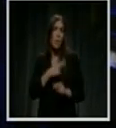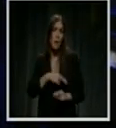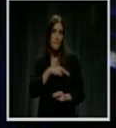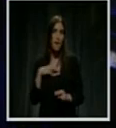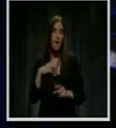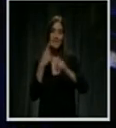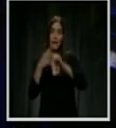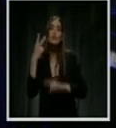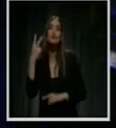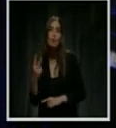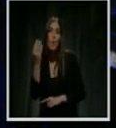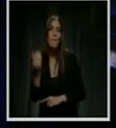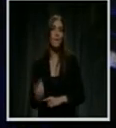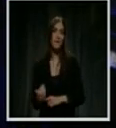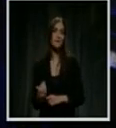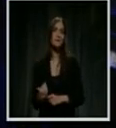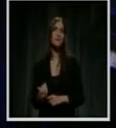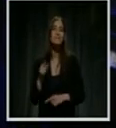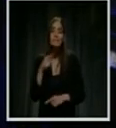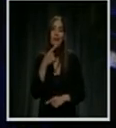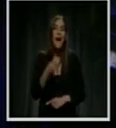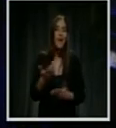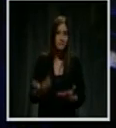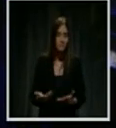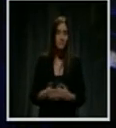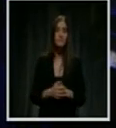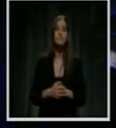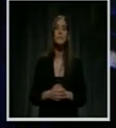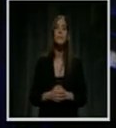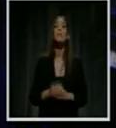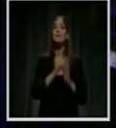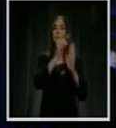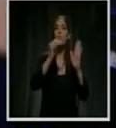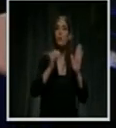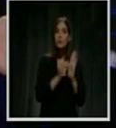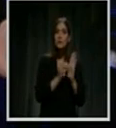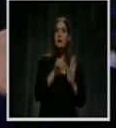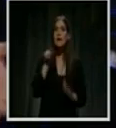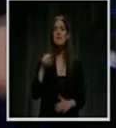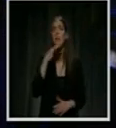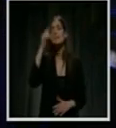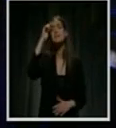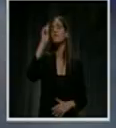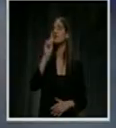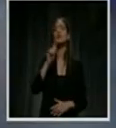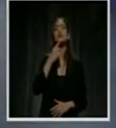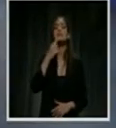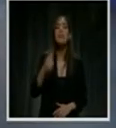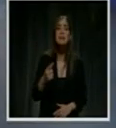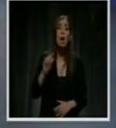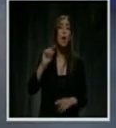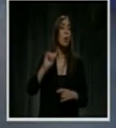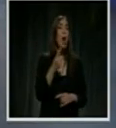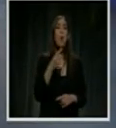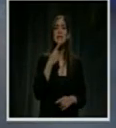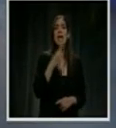jola minn barra. Tieni punt. Tieni punt. Waqqas taf inti saqgħet l-ewwel għat-tim borġ, imbagħad għat-tim borġ mhuwiex ministru, imbagħad semmejt Edward Zammit